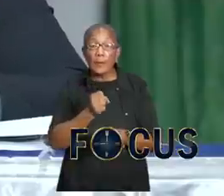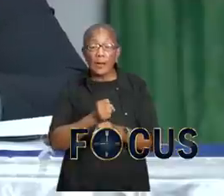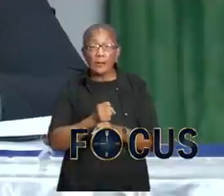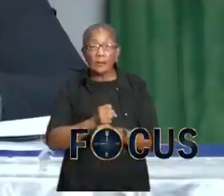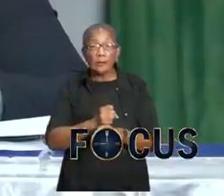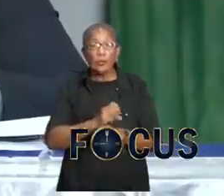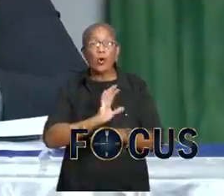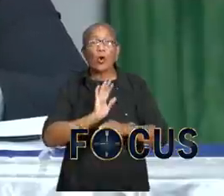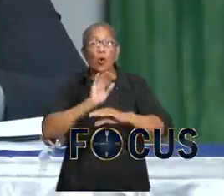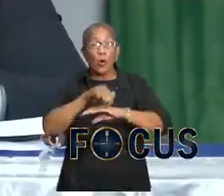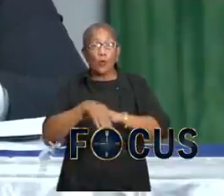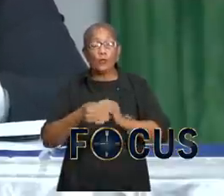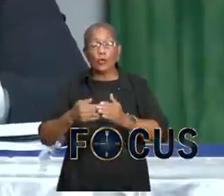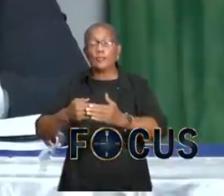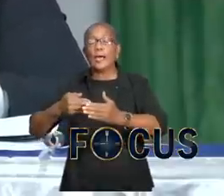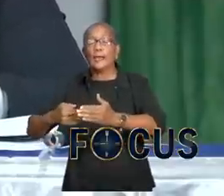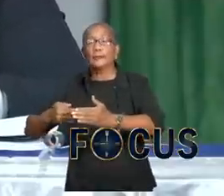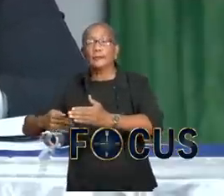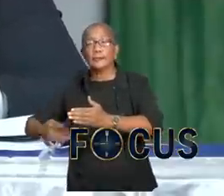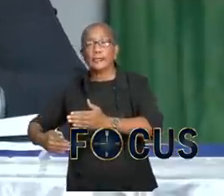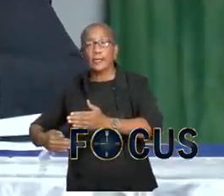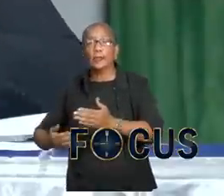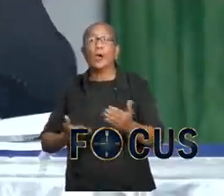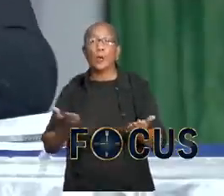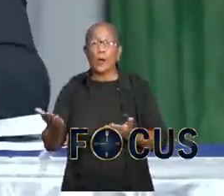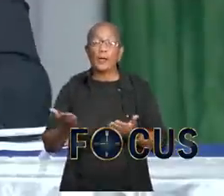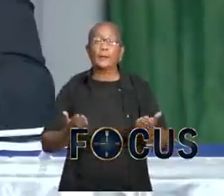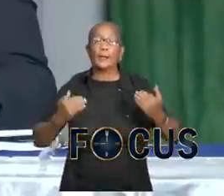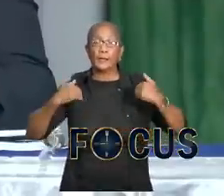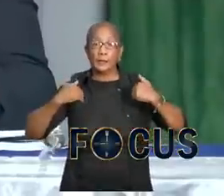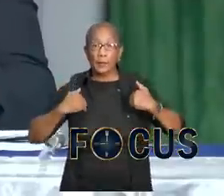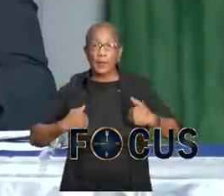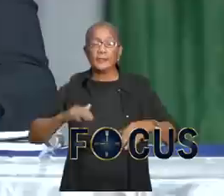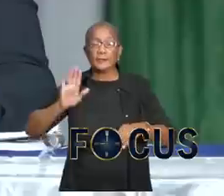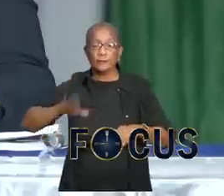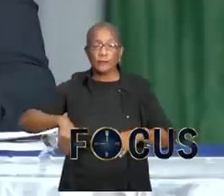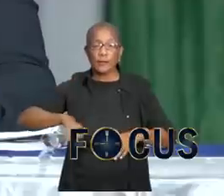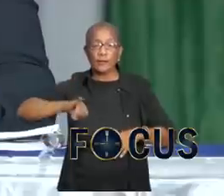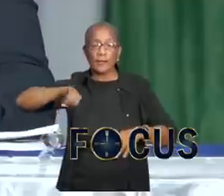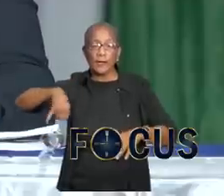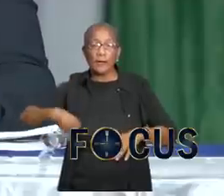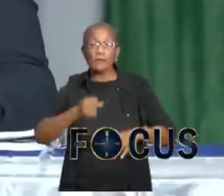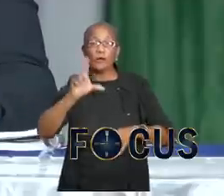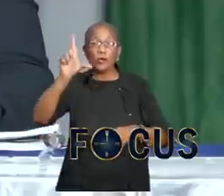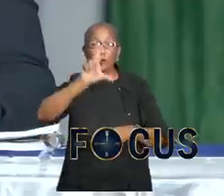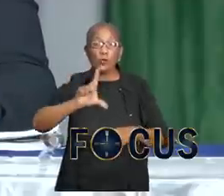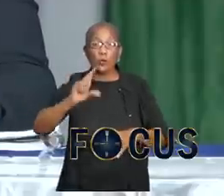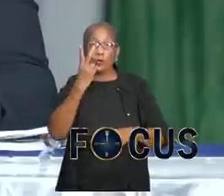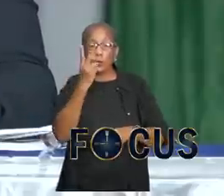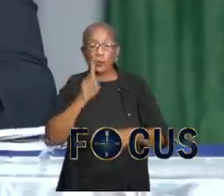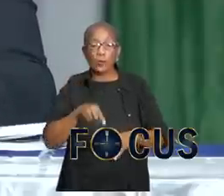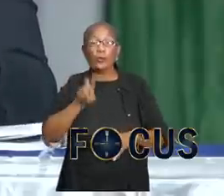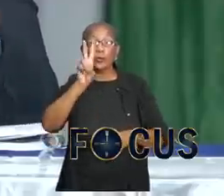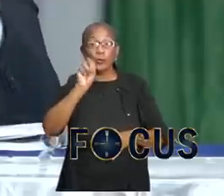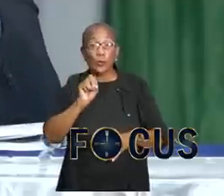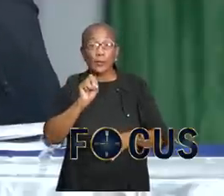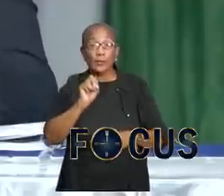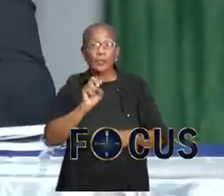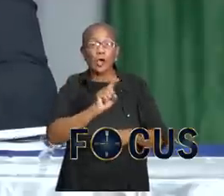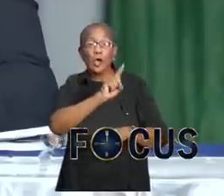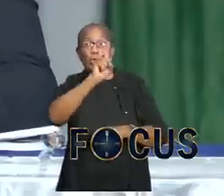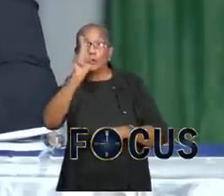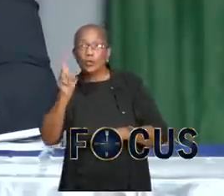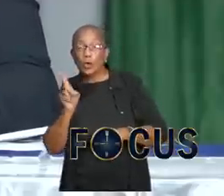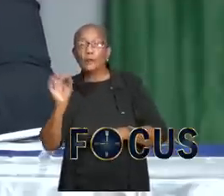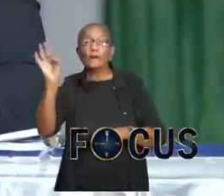aanzien van onze achterstand, waarbij de mensen sinds juli 2020 tot februari